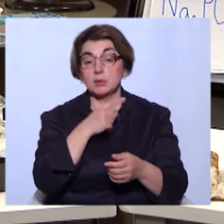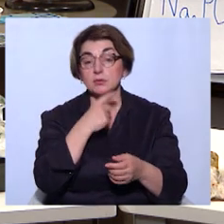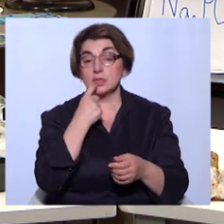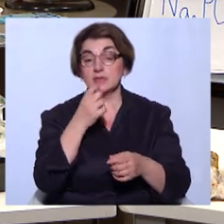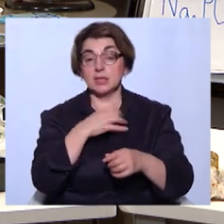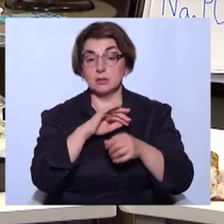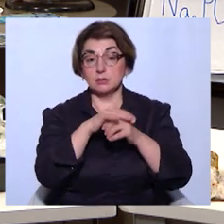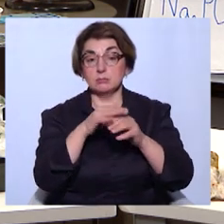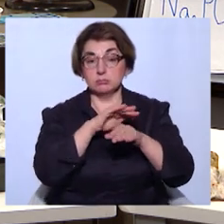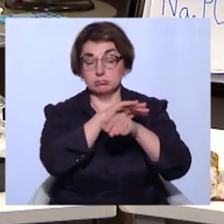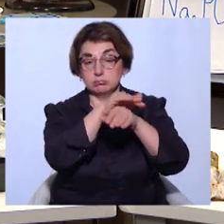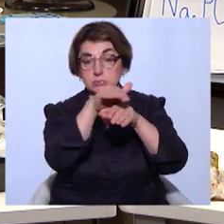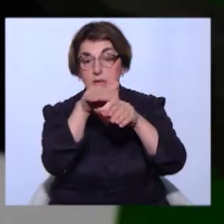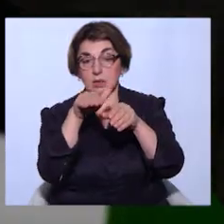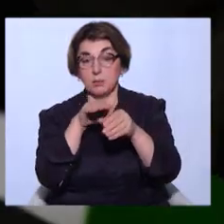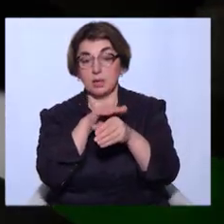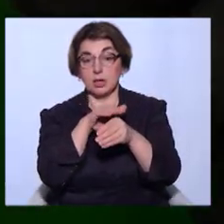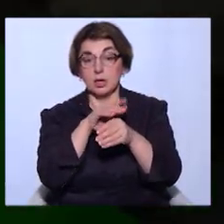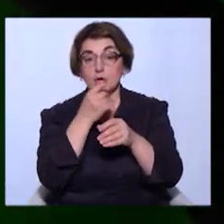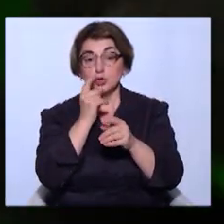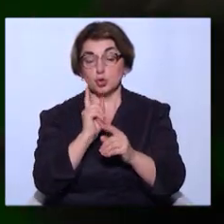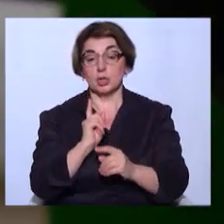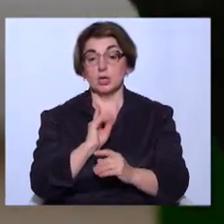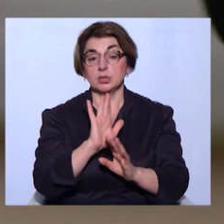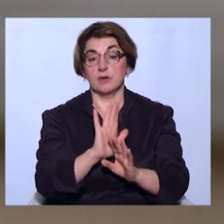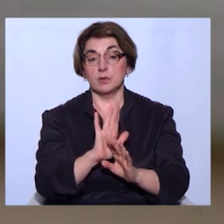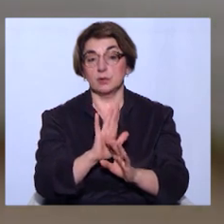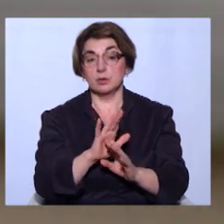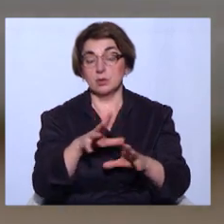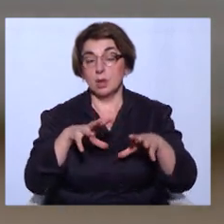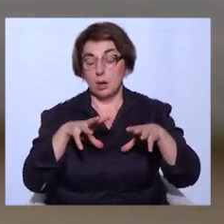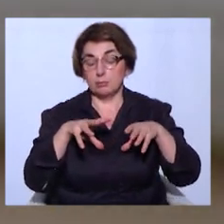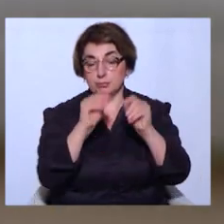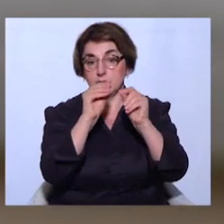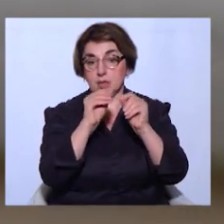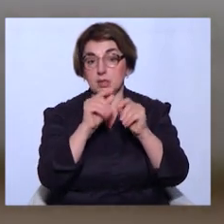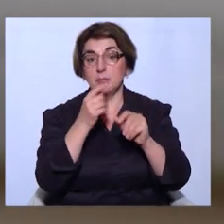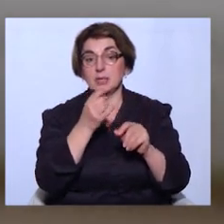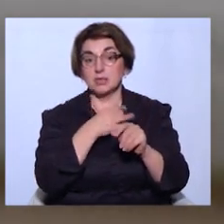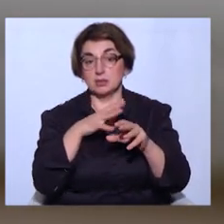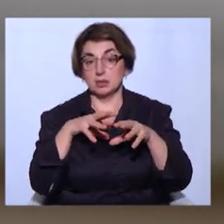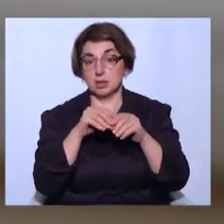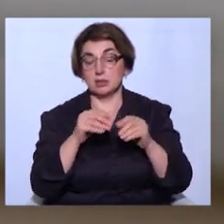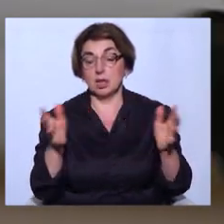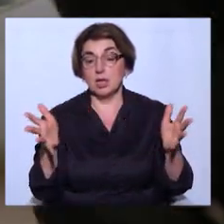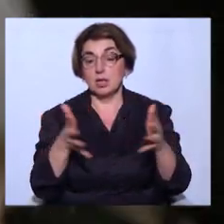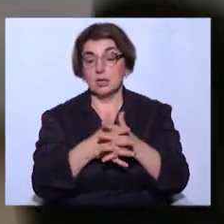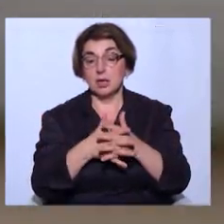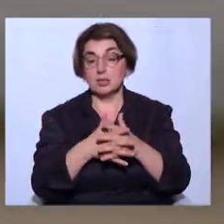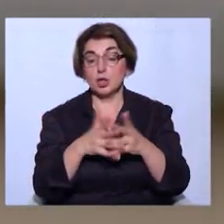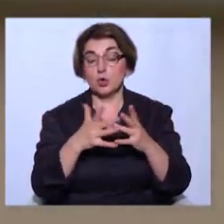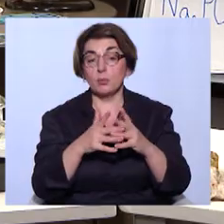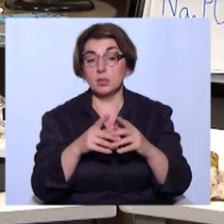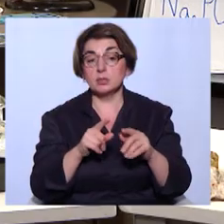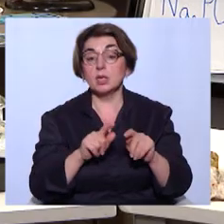ზედაპირი დაიფარა. ცოტა ხანში ეს ნაჭუჭი გაქრება და რეაქცია, რომელიც